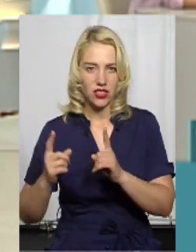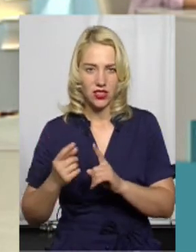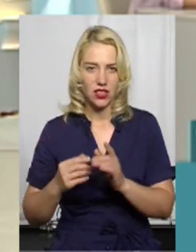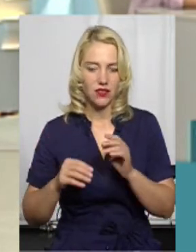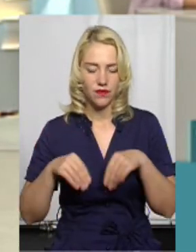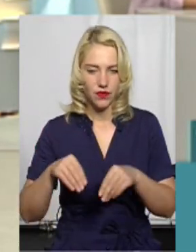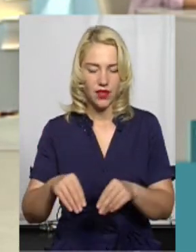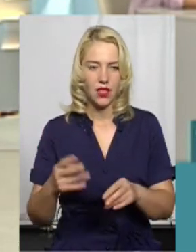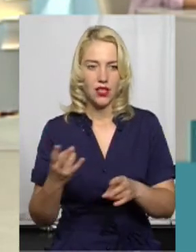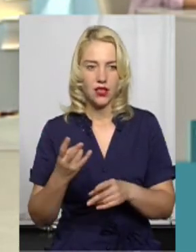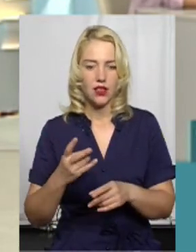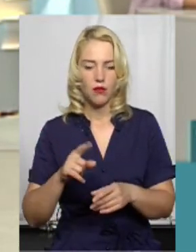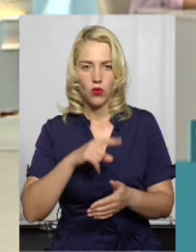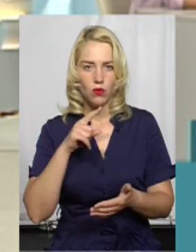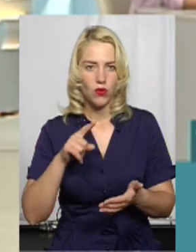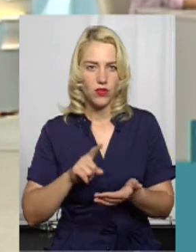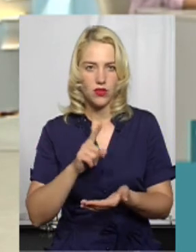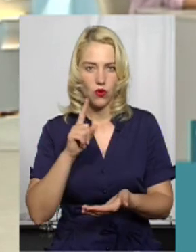обов'язково потрібно буде бурити середовину,